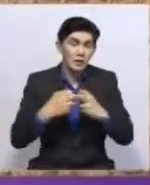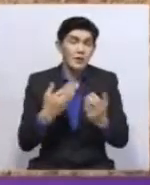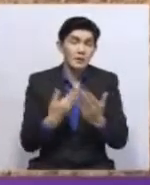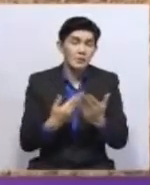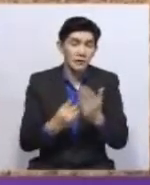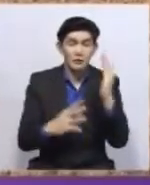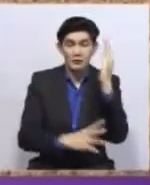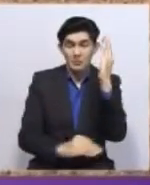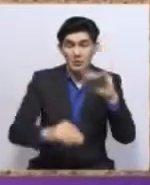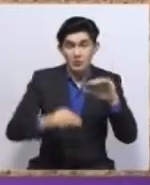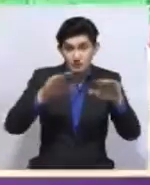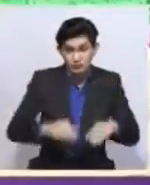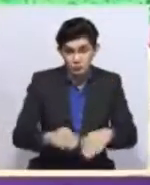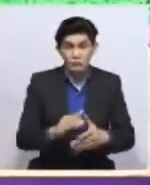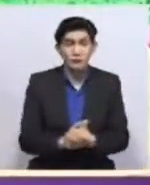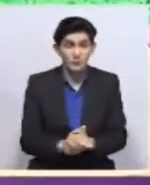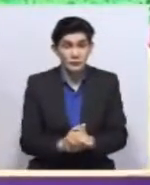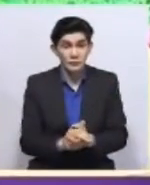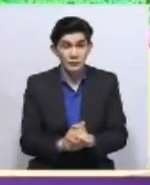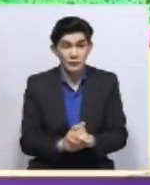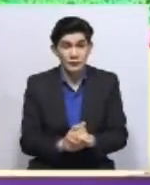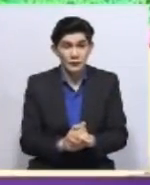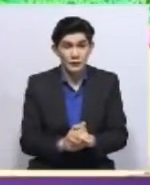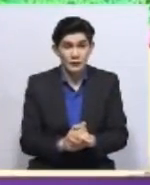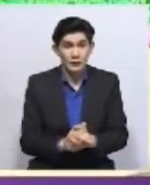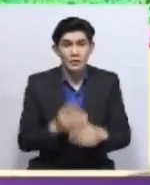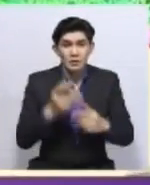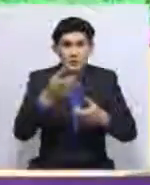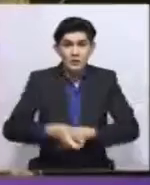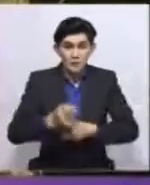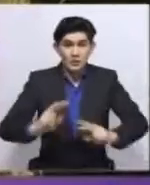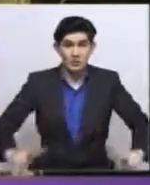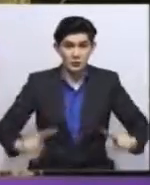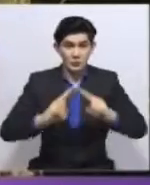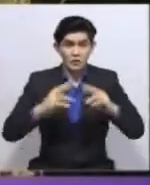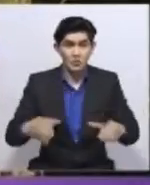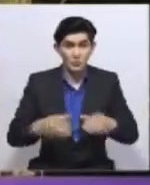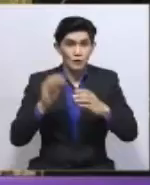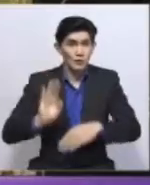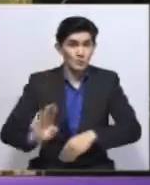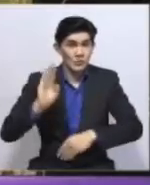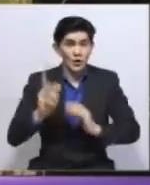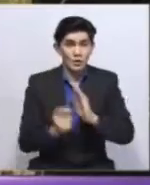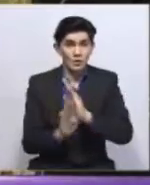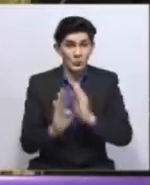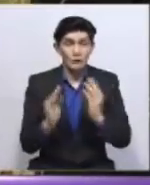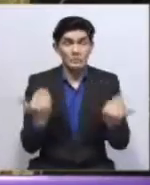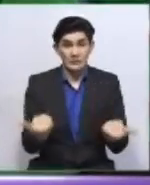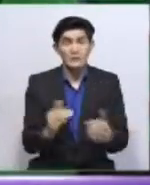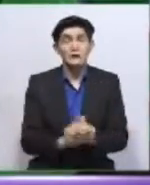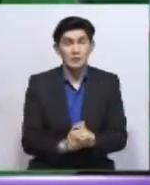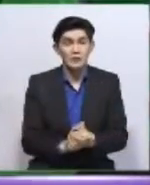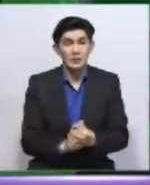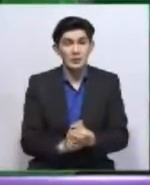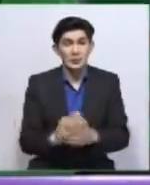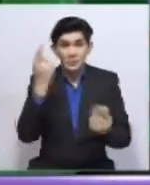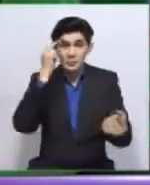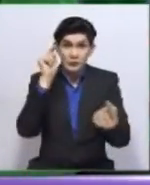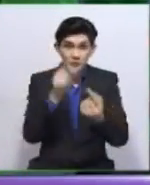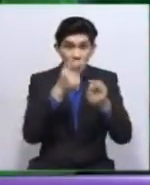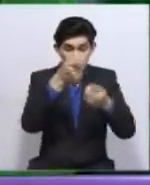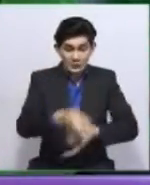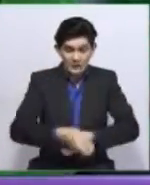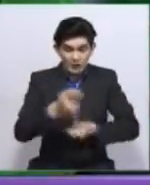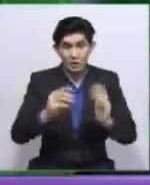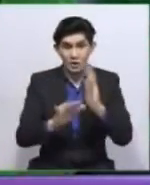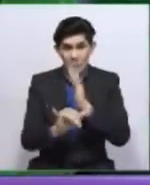ราคามันสำปะหลังตกต่ำได้หน่วยงานของกระทรวงเกษตรและสหกรณ์และกลุ่มบริษัทอุบลไบโอเอทานอลจึงนำกลุ่มเป้าหมายเกษตรกร